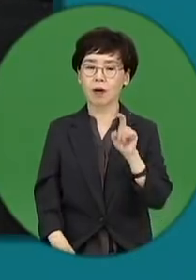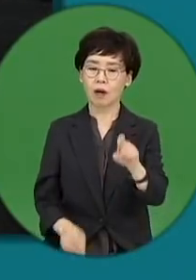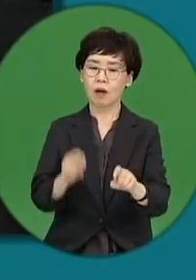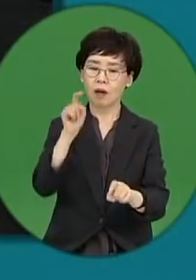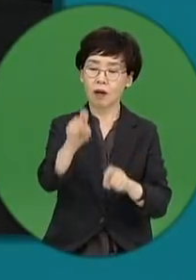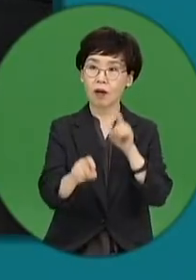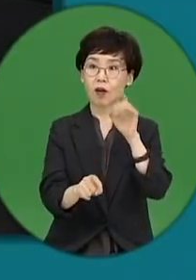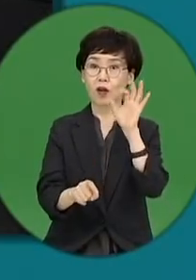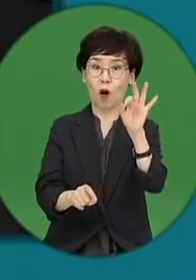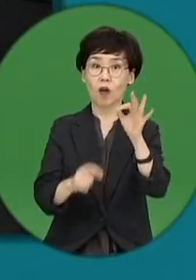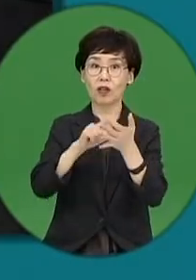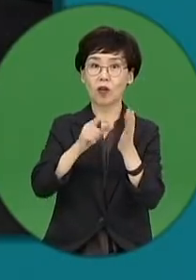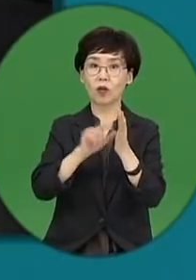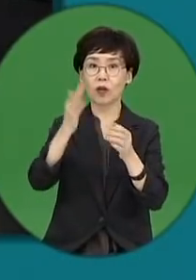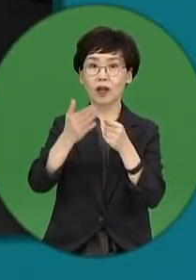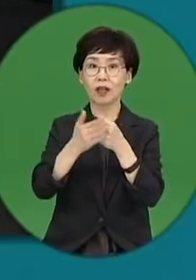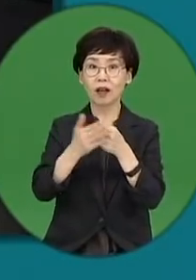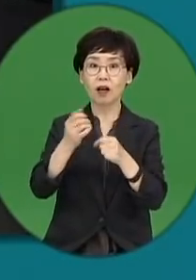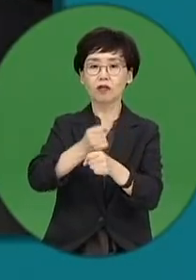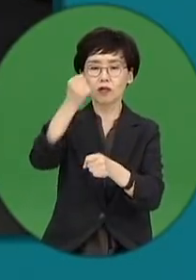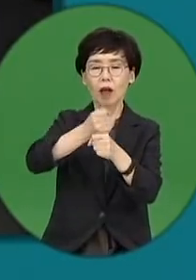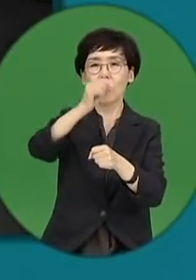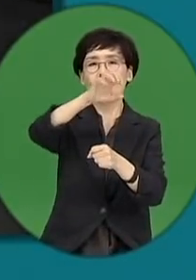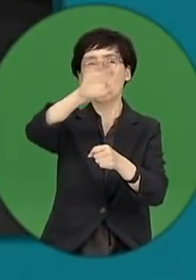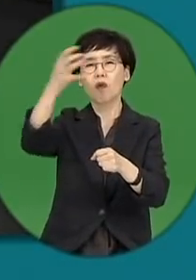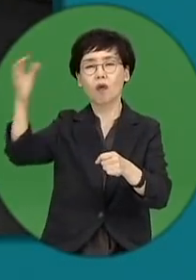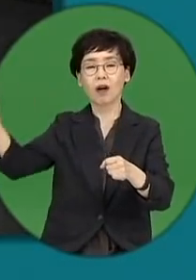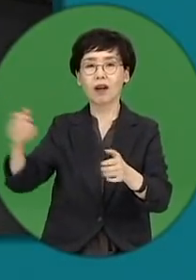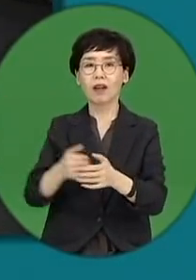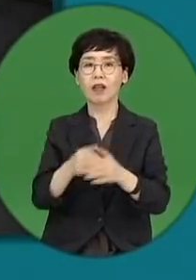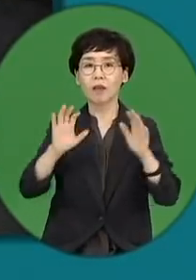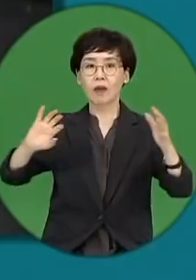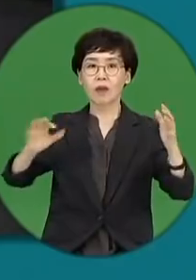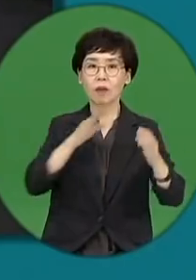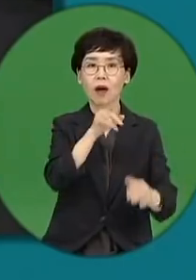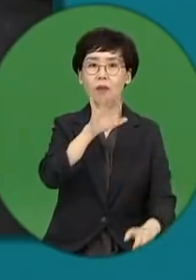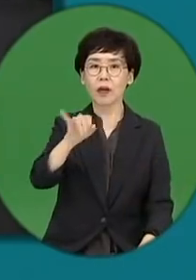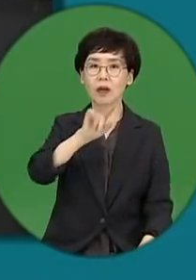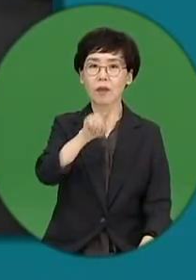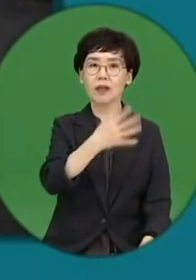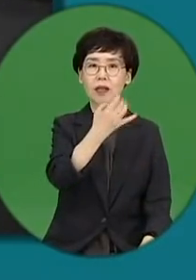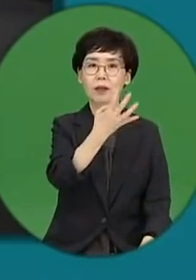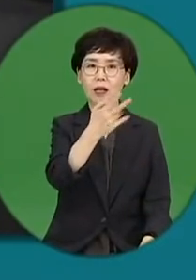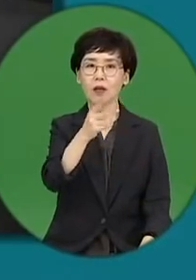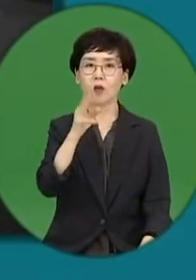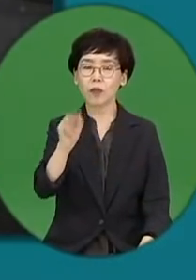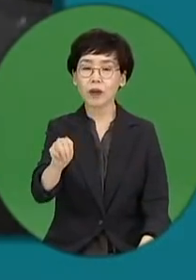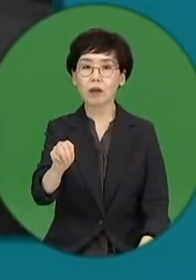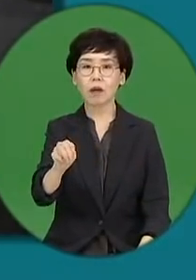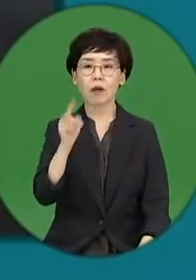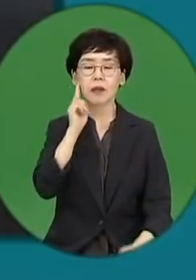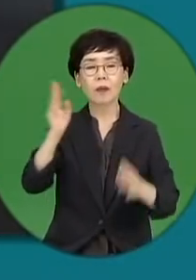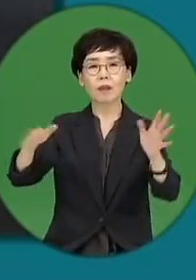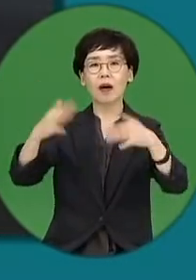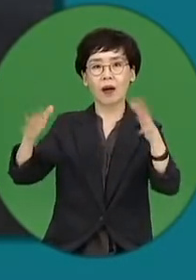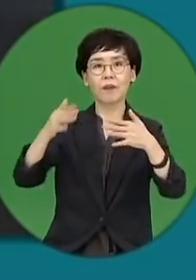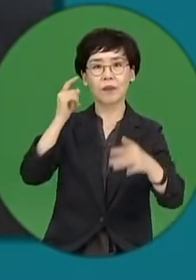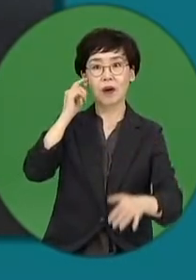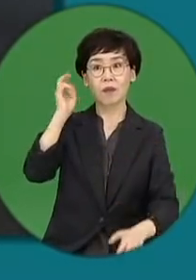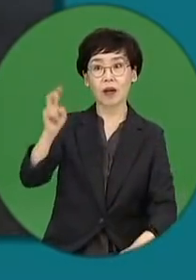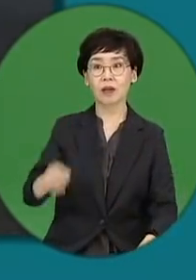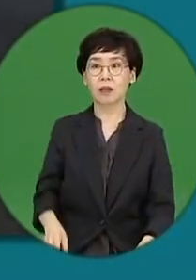걷자 우산이 그대로 뒤집어집니다. 이번 태풍 바비는 시속 144km 이상의 강풍을 동반할 걸로